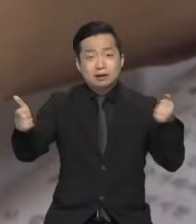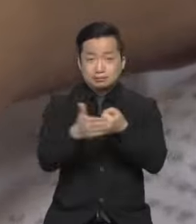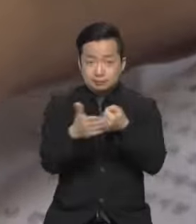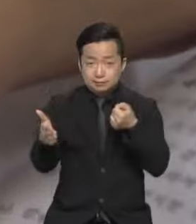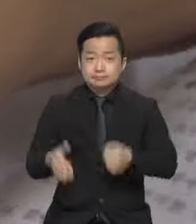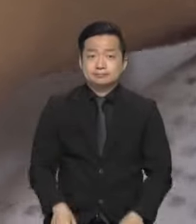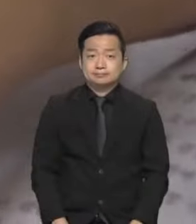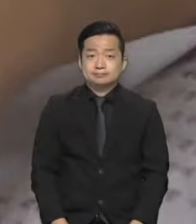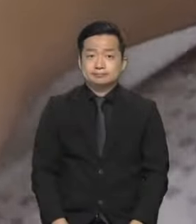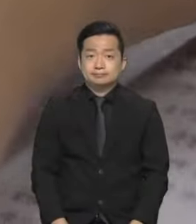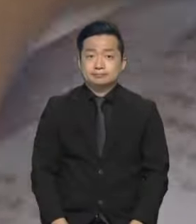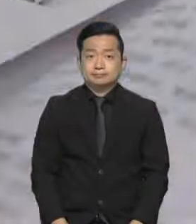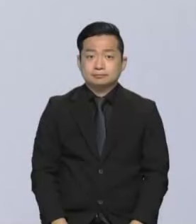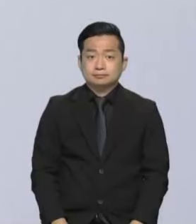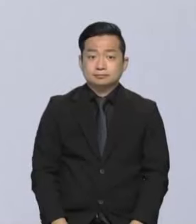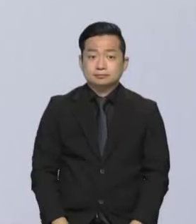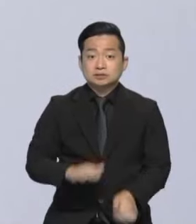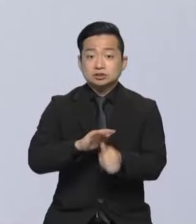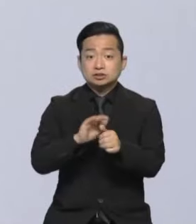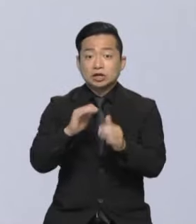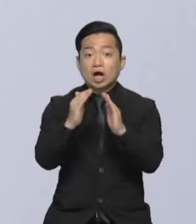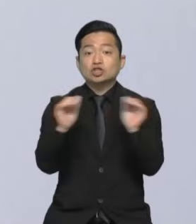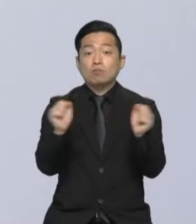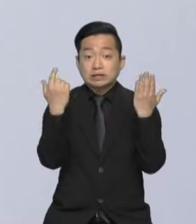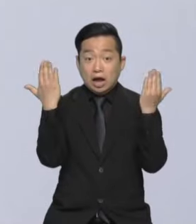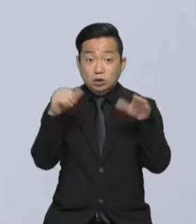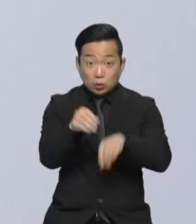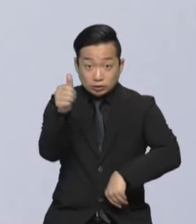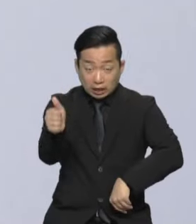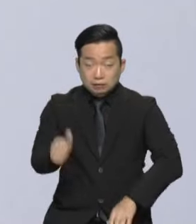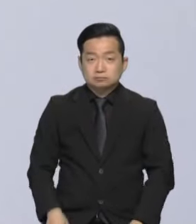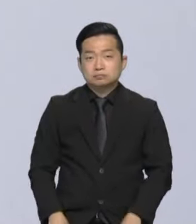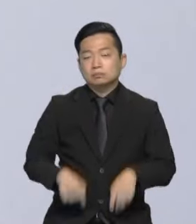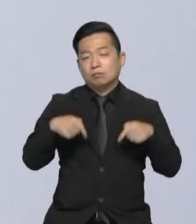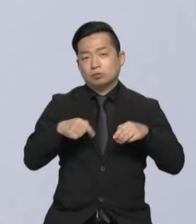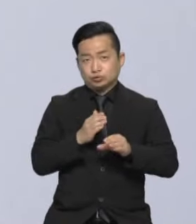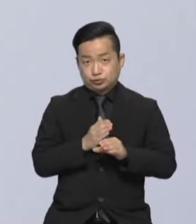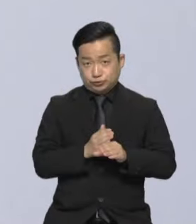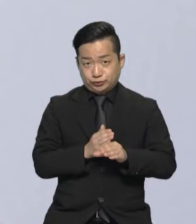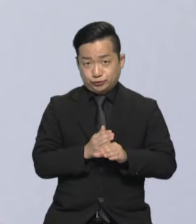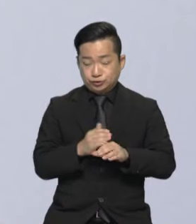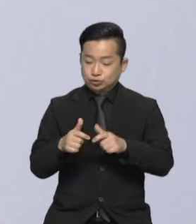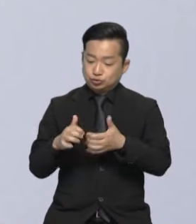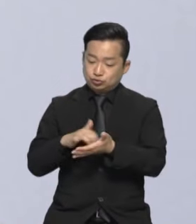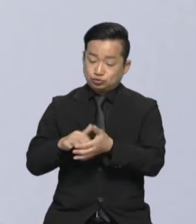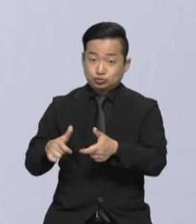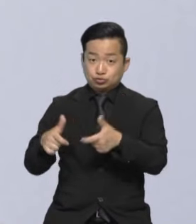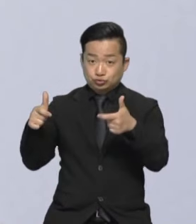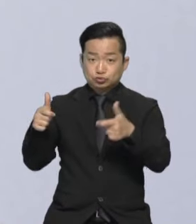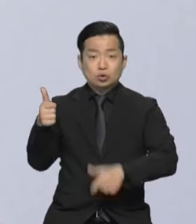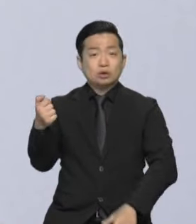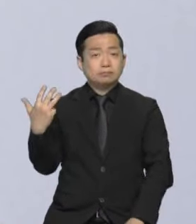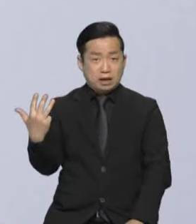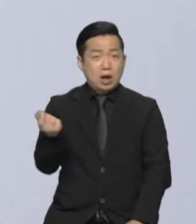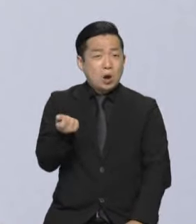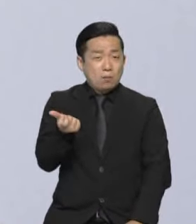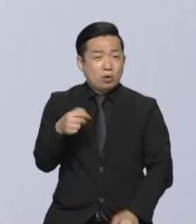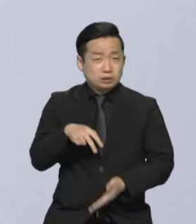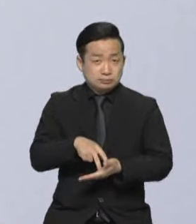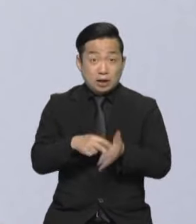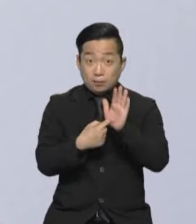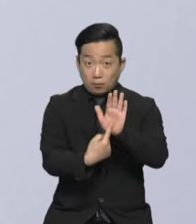파악됐습니다. 전북대 양호봉 총장은 논의를 진행하고 있다면서도 증원 수가 58명으로 소규모란